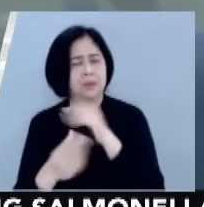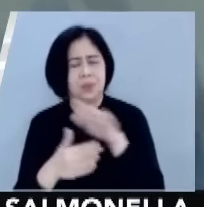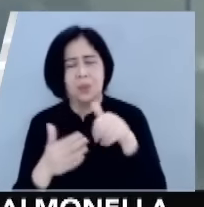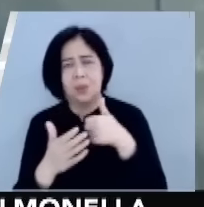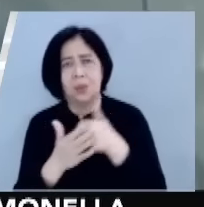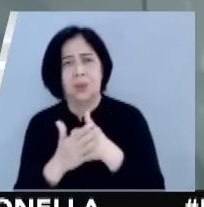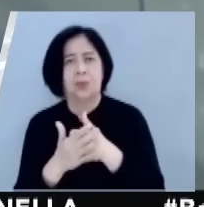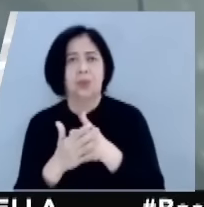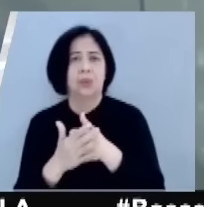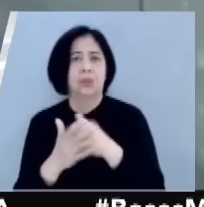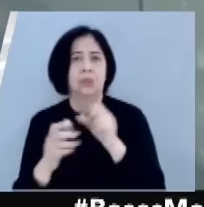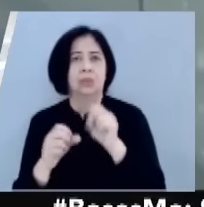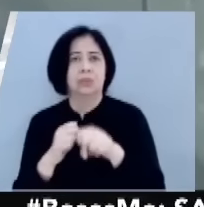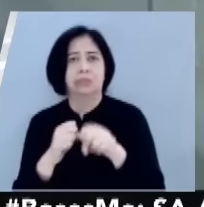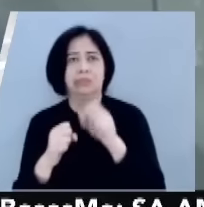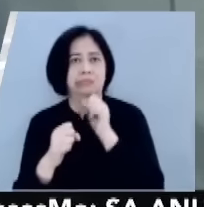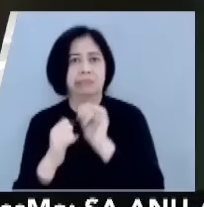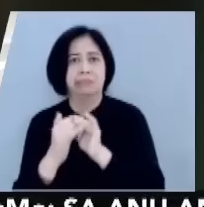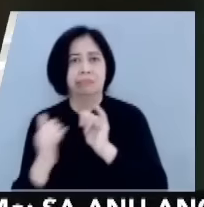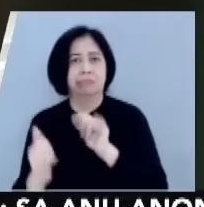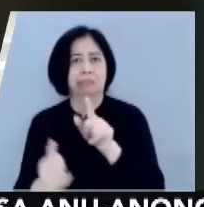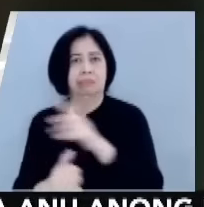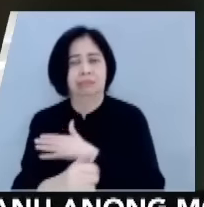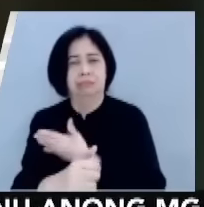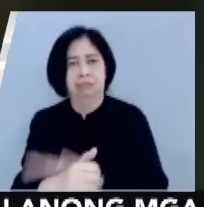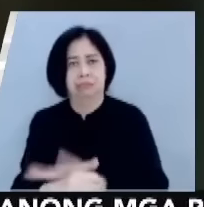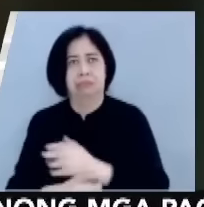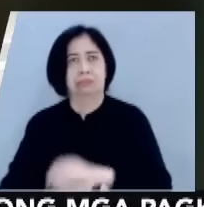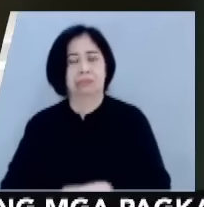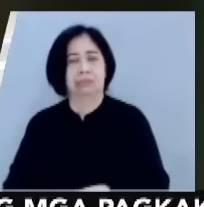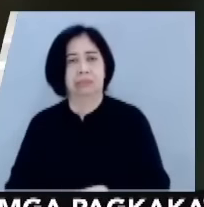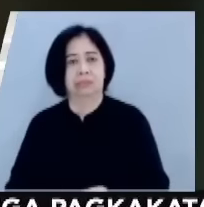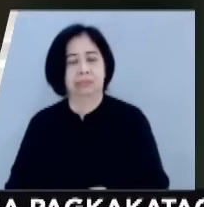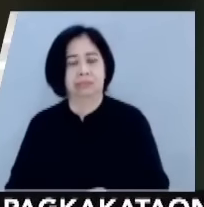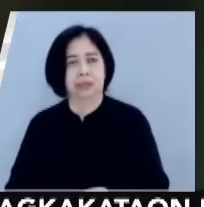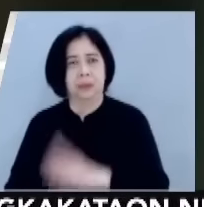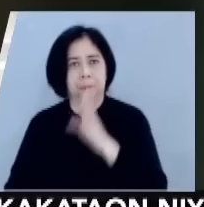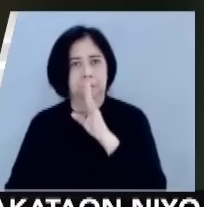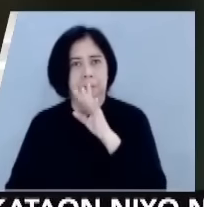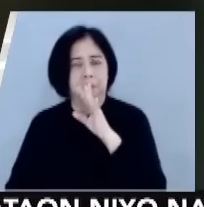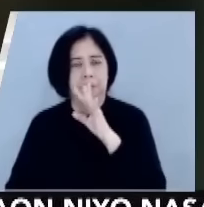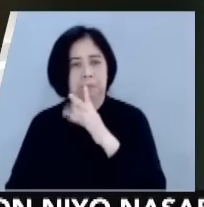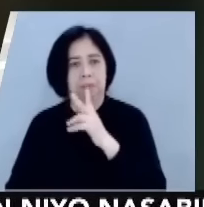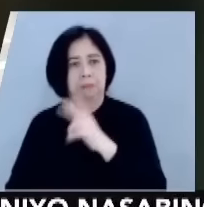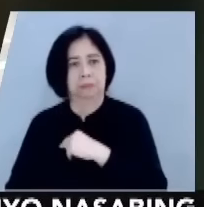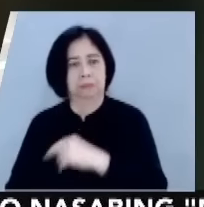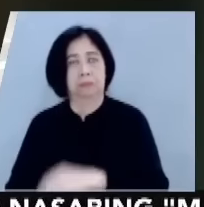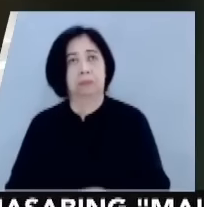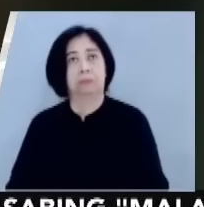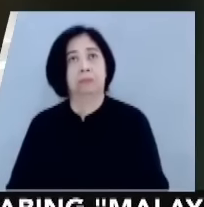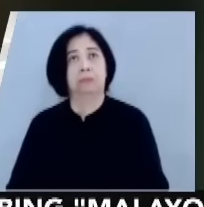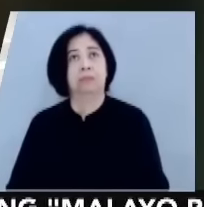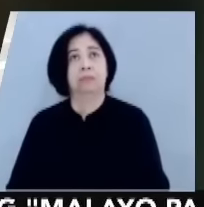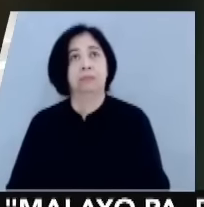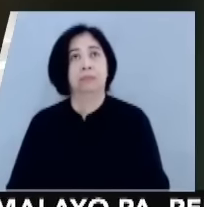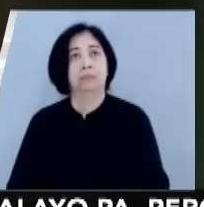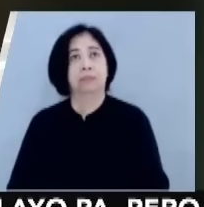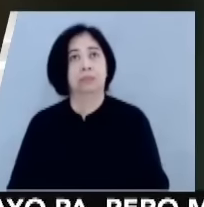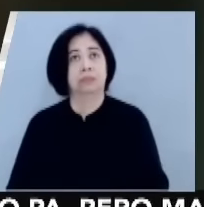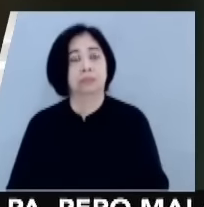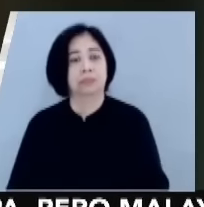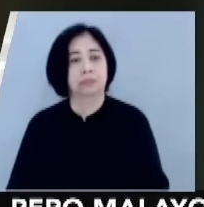hindi sila magkahiwalay ng anak. Kung siya sa dito, ako sa dito. Kung ako sa dito, ako sa dito. Yao